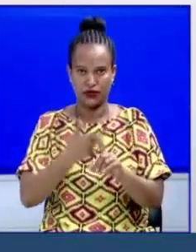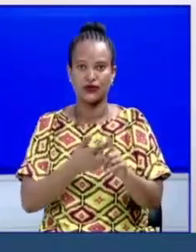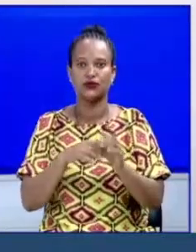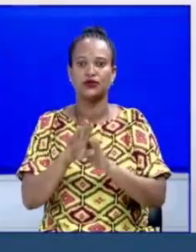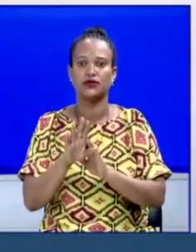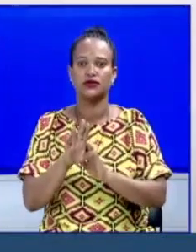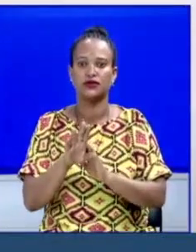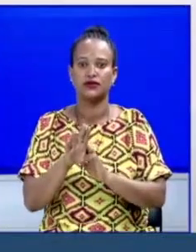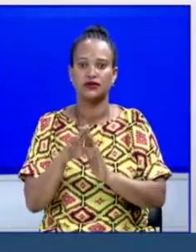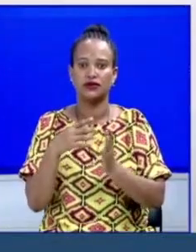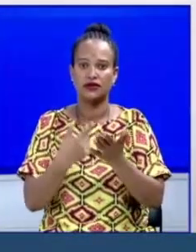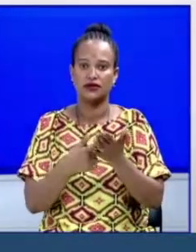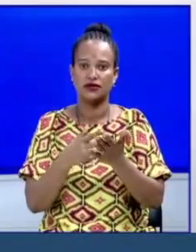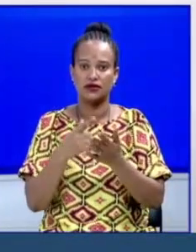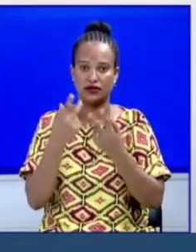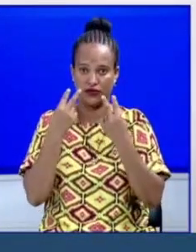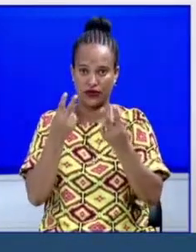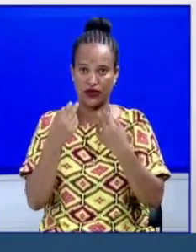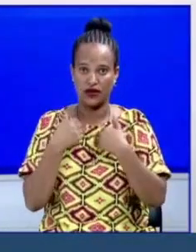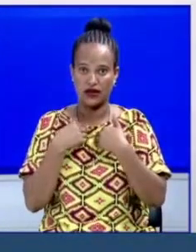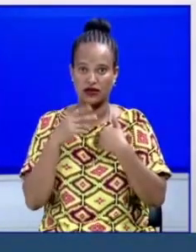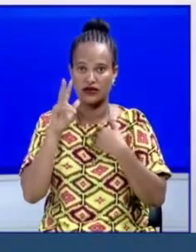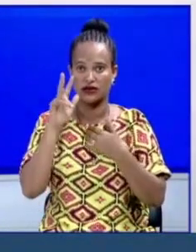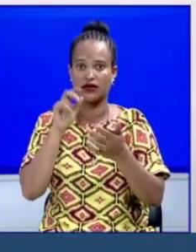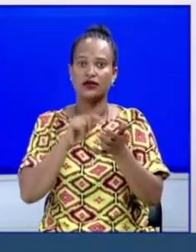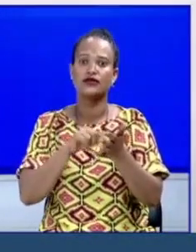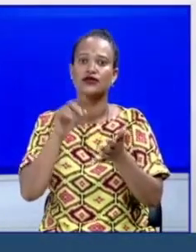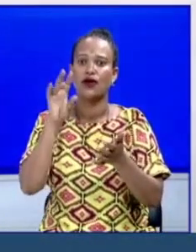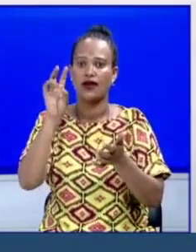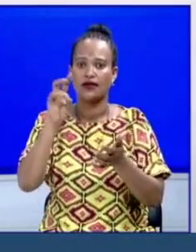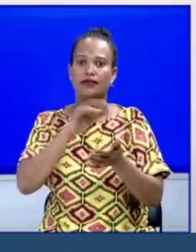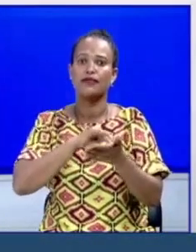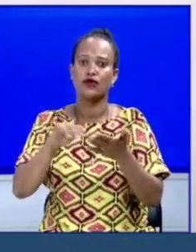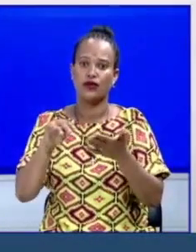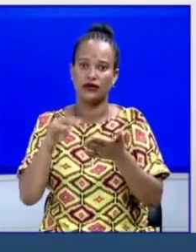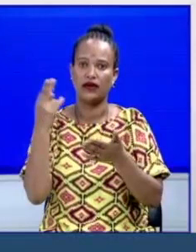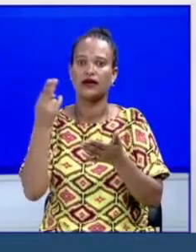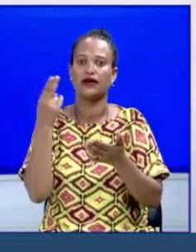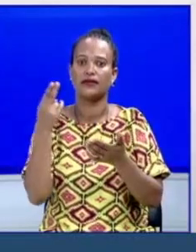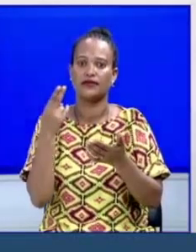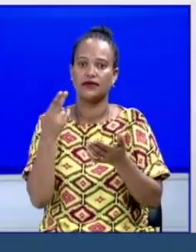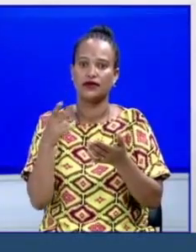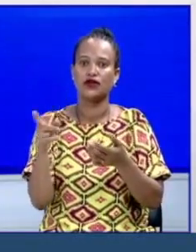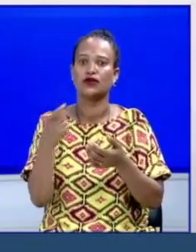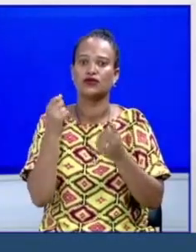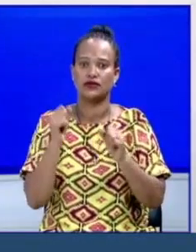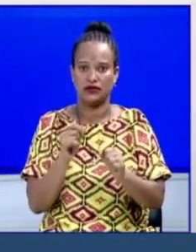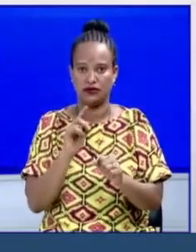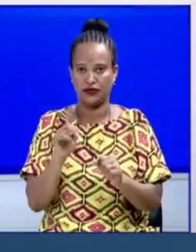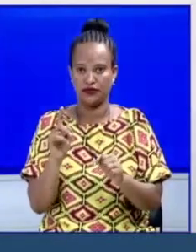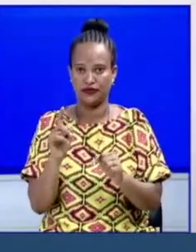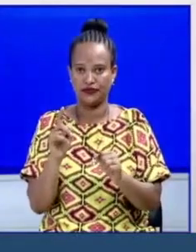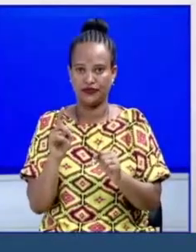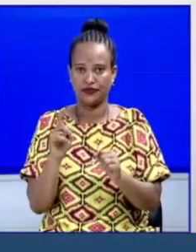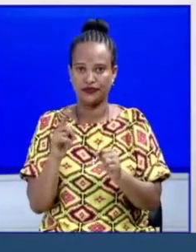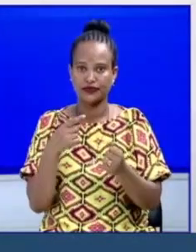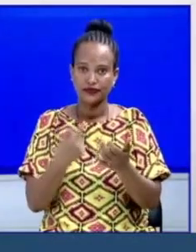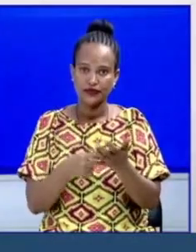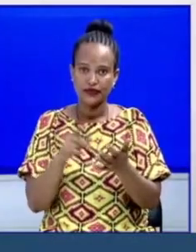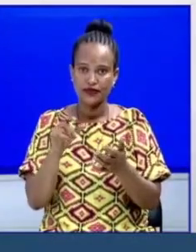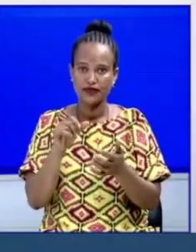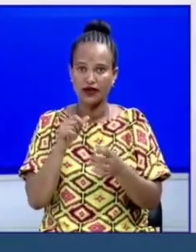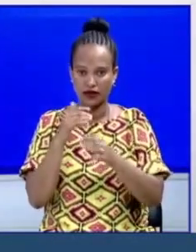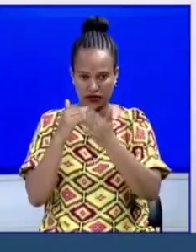እዩ። እዚ ብኣንፃር ተጠቀምቲ ንሪኦ ከለና እውን ን3.7 ሚልዮን ተጠቀምቲ ክኸውን ዝኽእል ኢብን ናብ ወራት ተደፊኡ ዘሎ እውን ኣብ